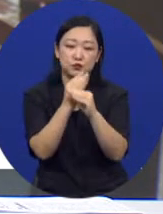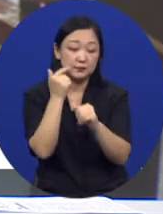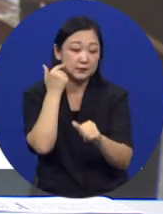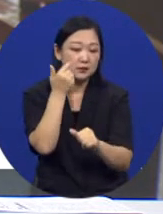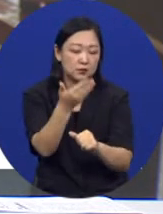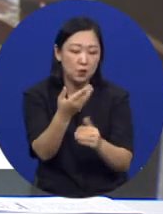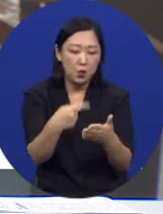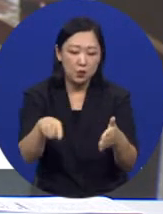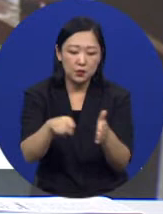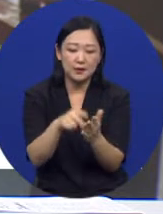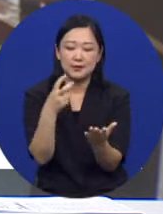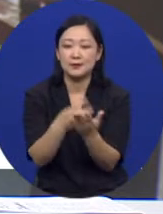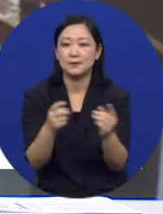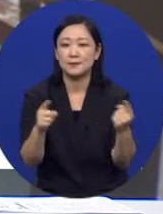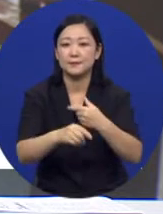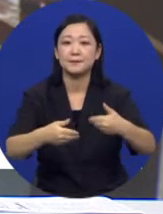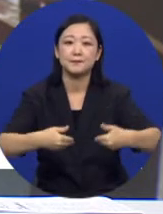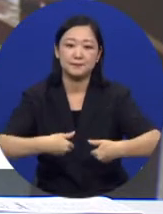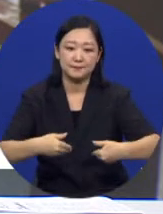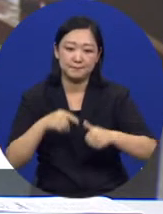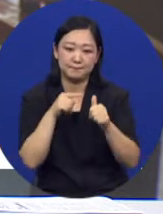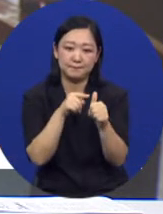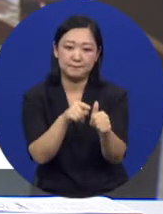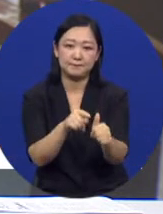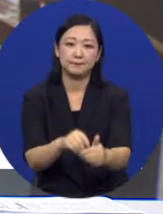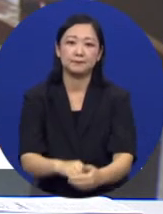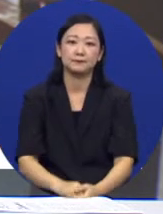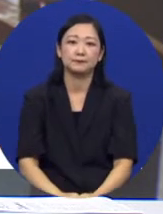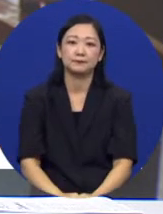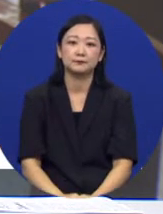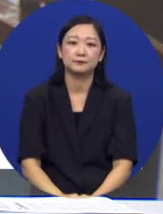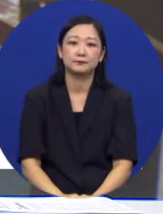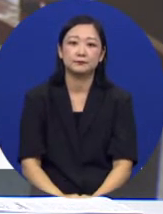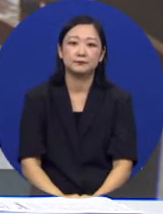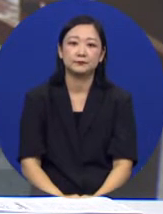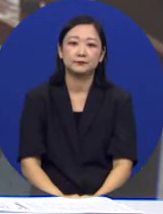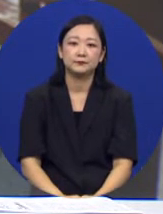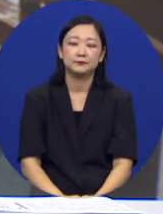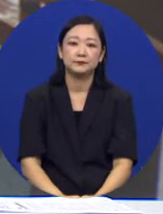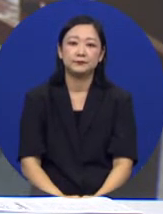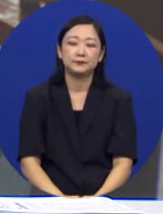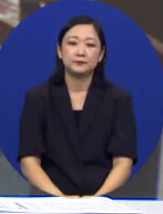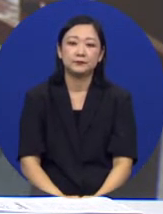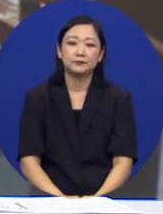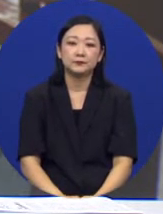위한 제도 개선이 필요하다는 지적도 나오고 있습니다. 권혁태 기자가 보도합니다.